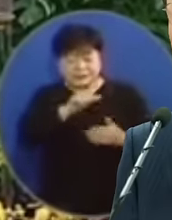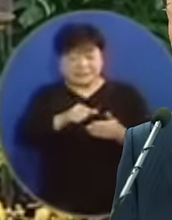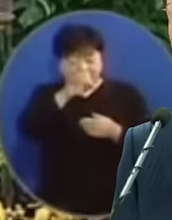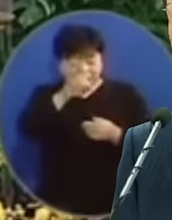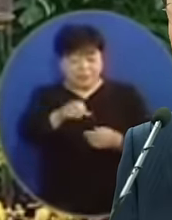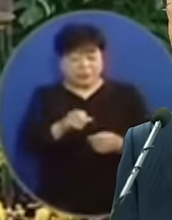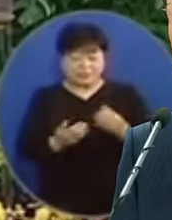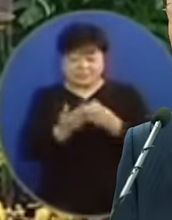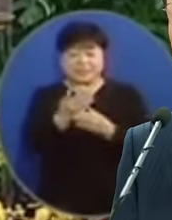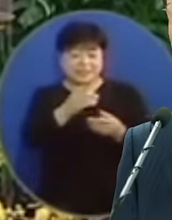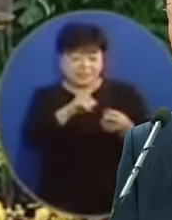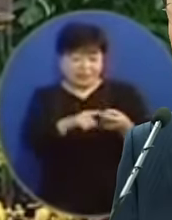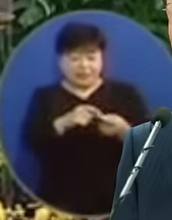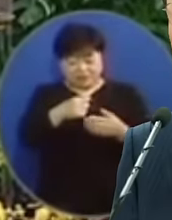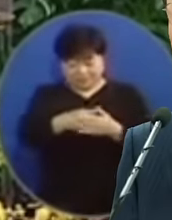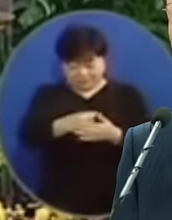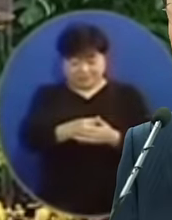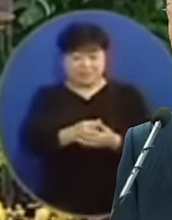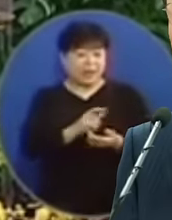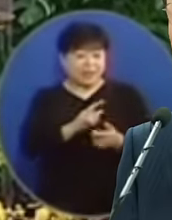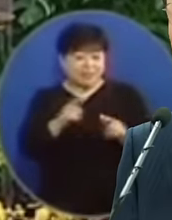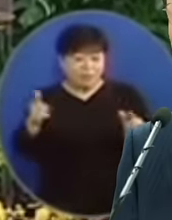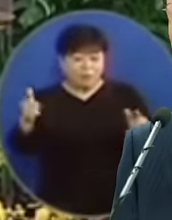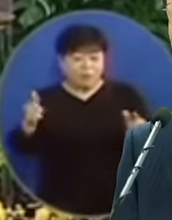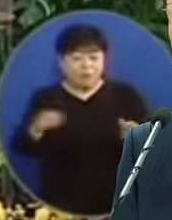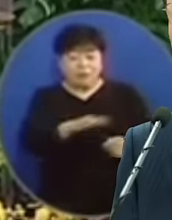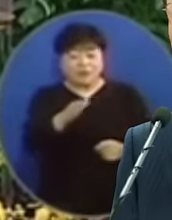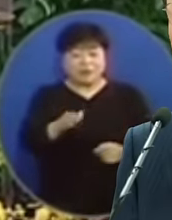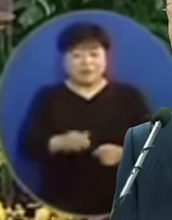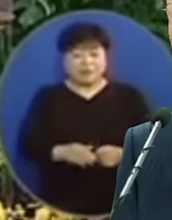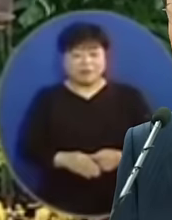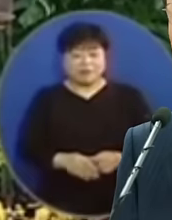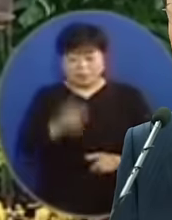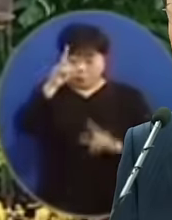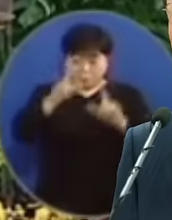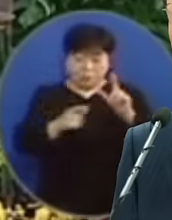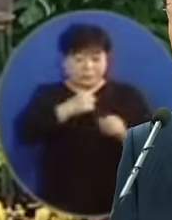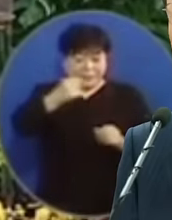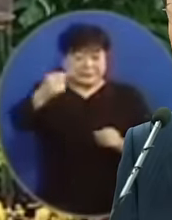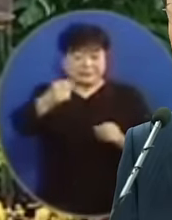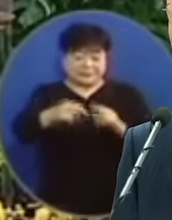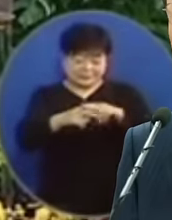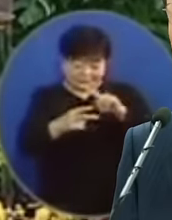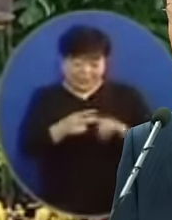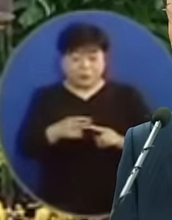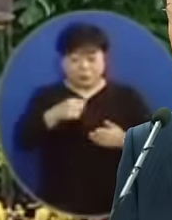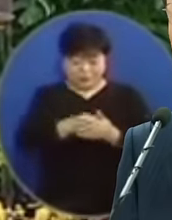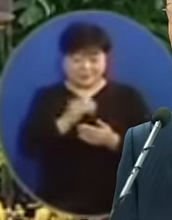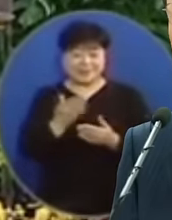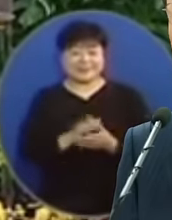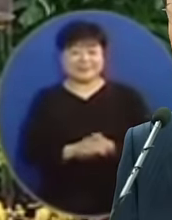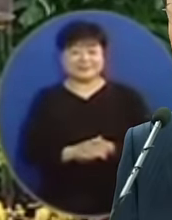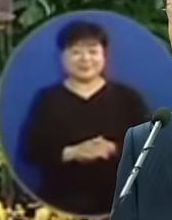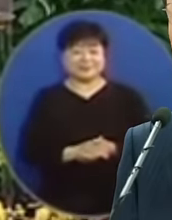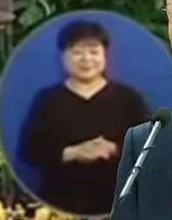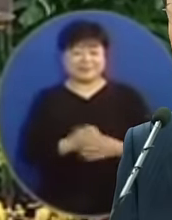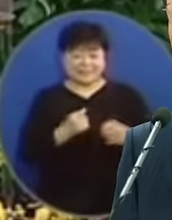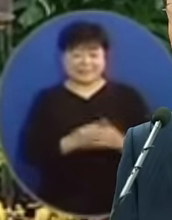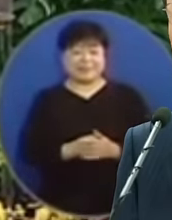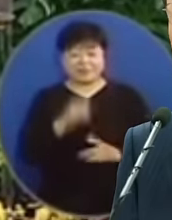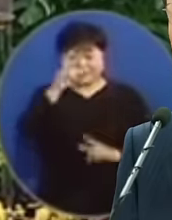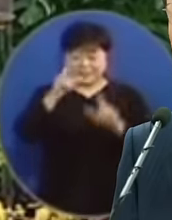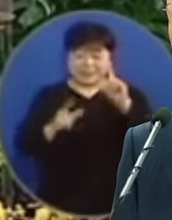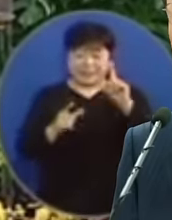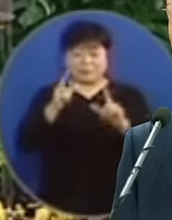어떤 일이 생기느냐에 따라 결정되는 것이 아니라 우리가 어떤 태도를 취하느냐에 따라서 결정된다는 것입니다. 그러므로